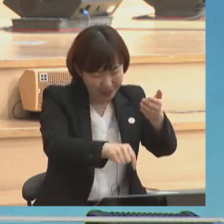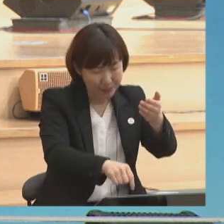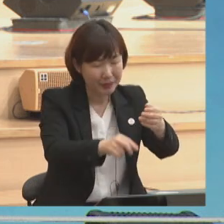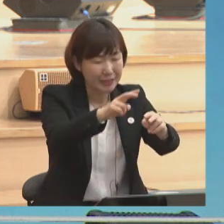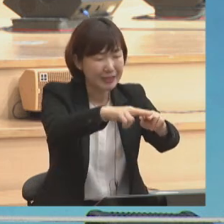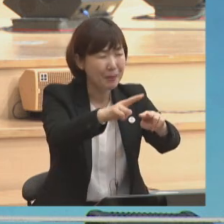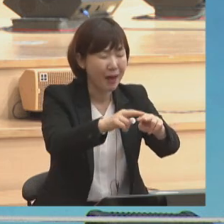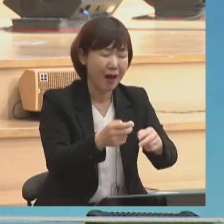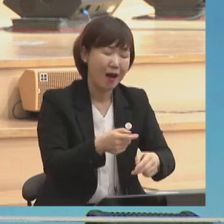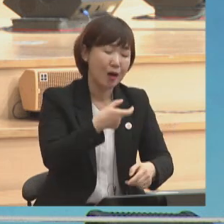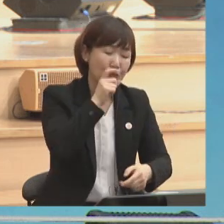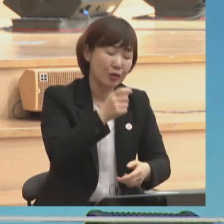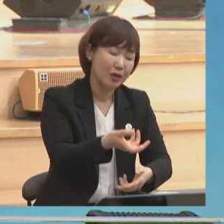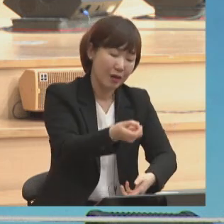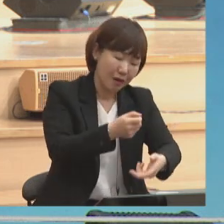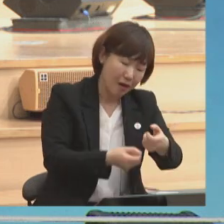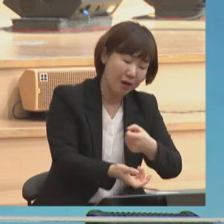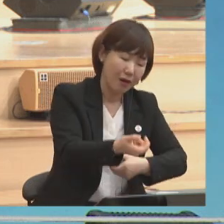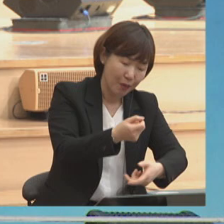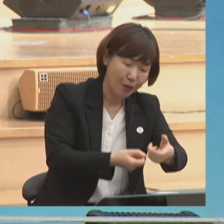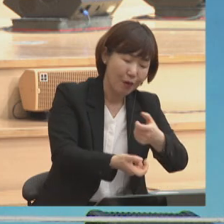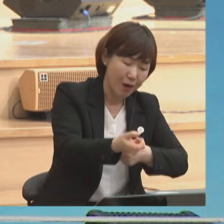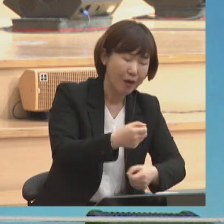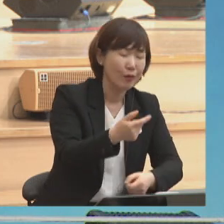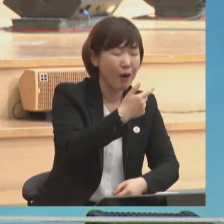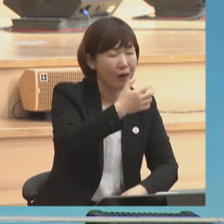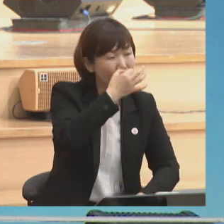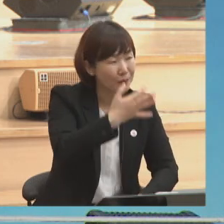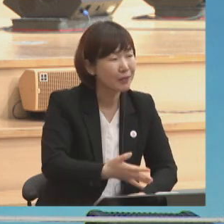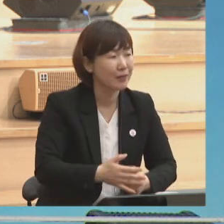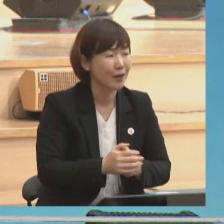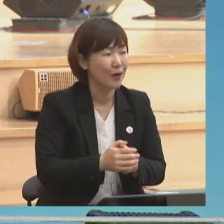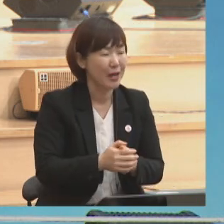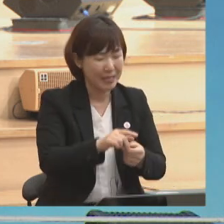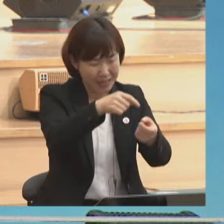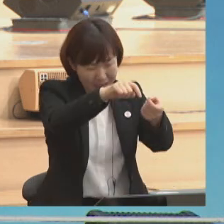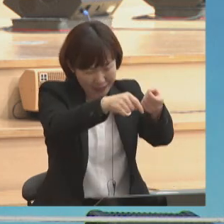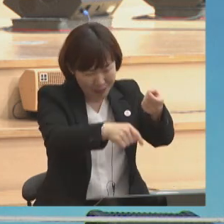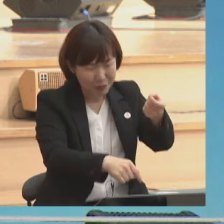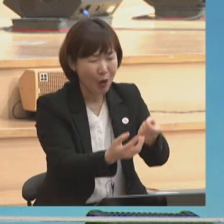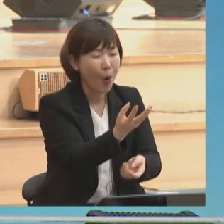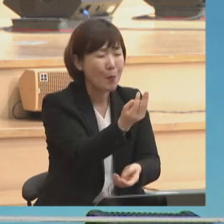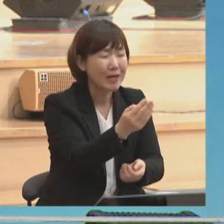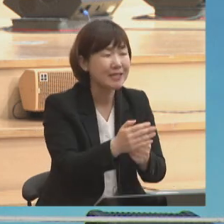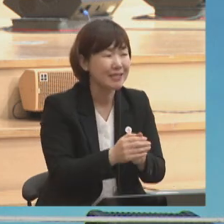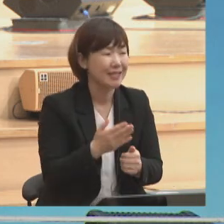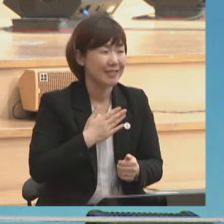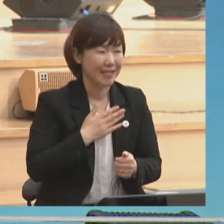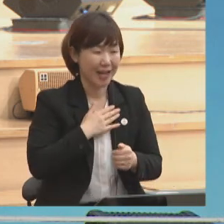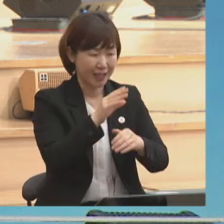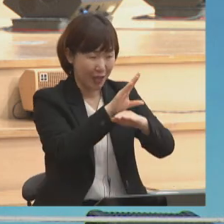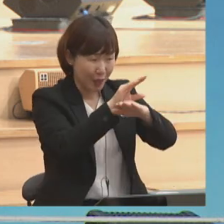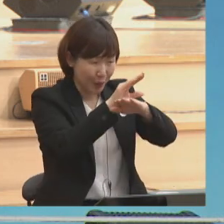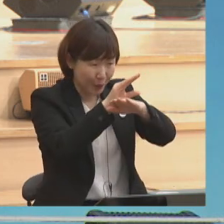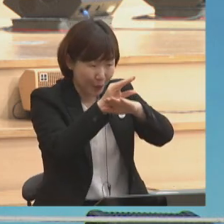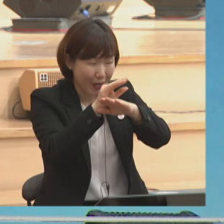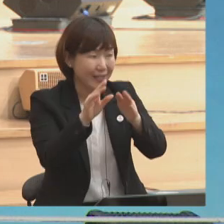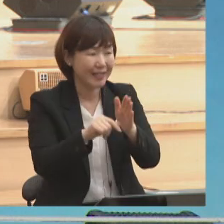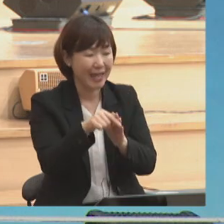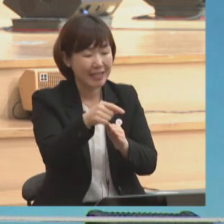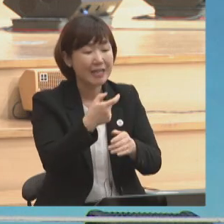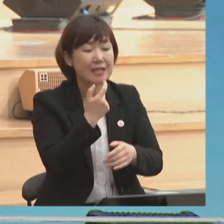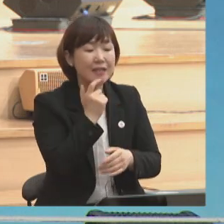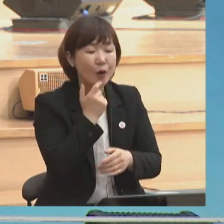너무너무 고단해. 진짜 얼마나 깊은지요. 제가 이번에 성지 촬영에서 야곱의 우물을 촬영해 왔을까요?